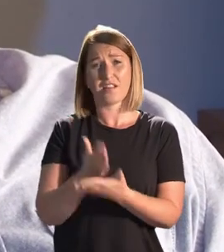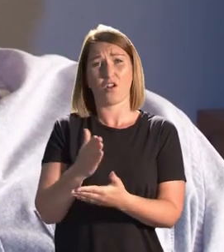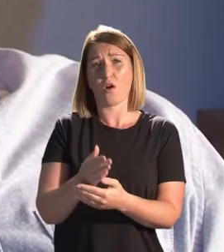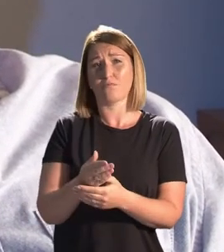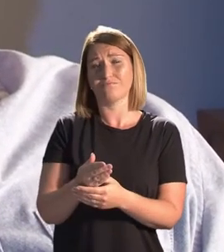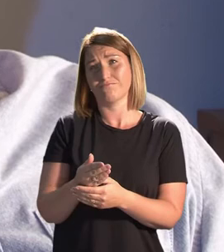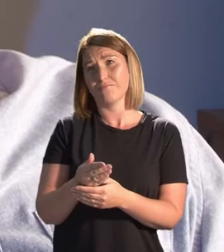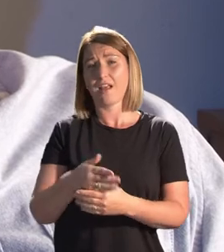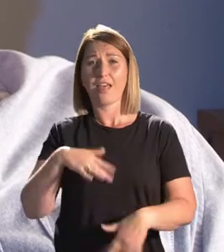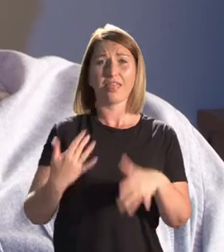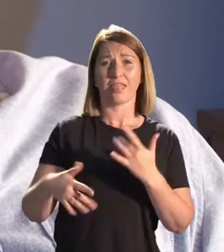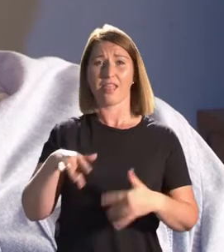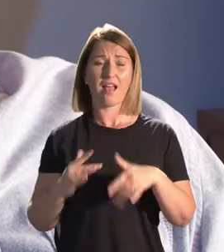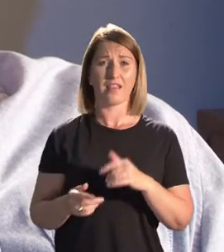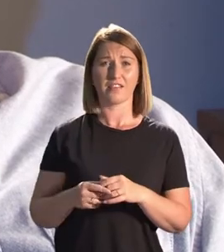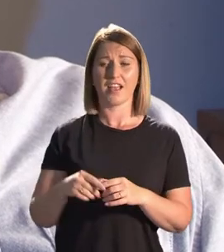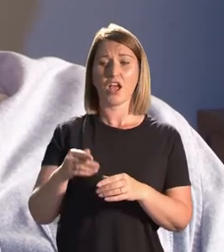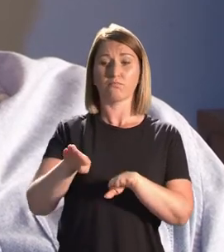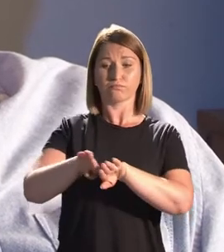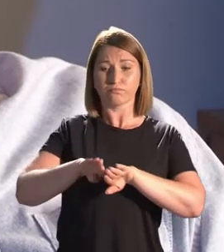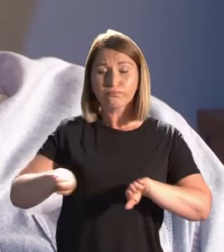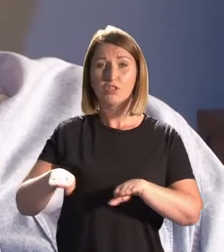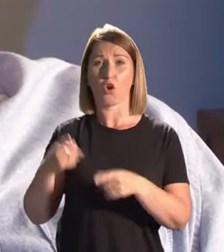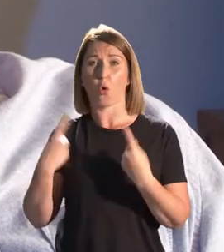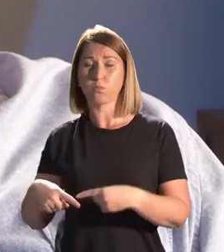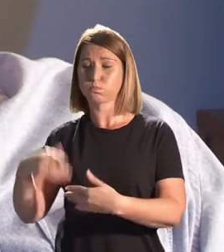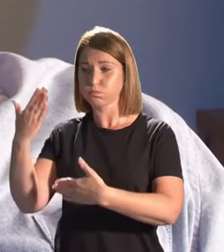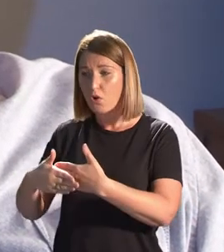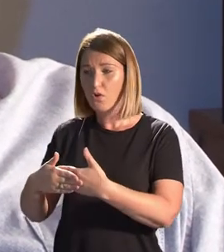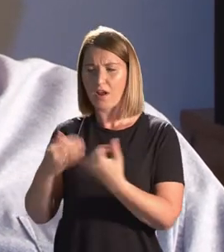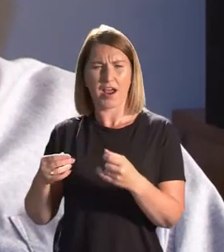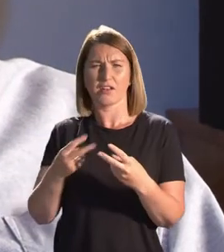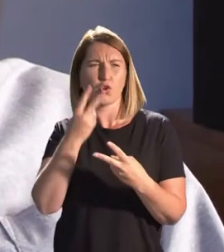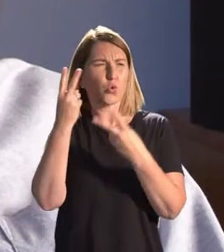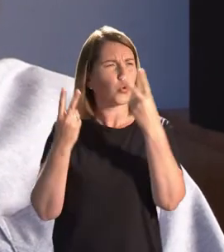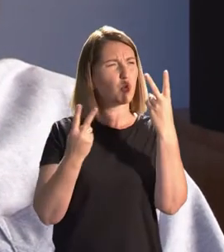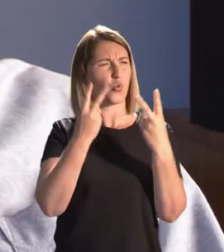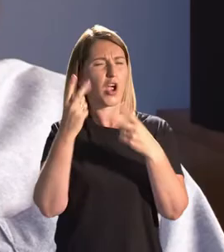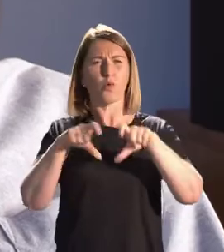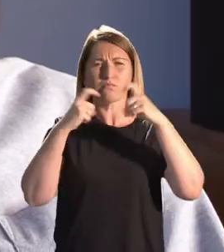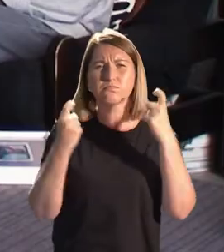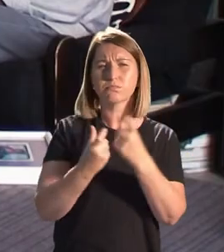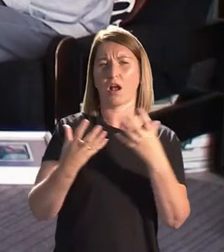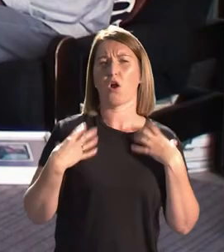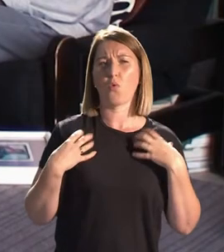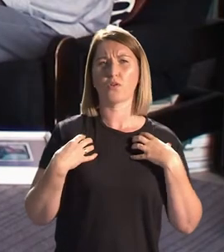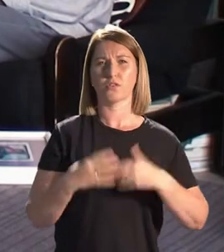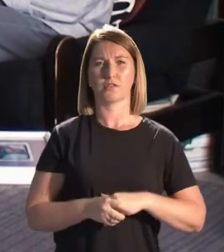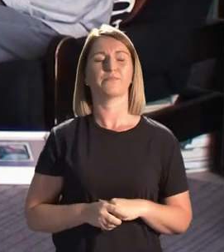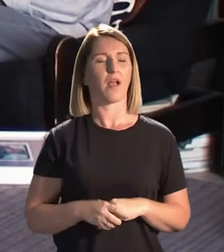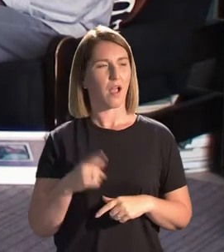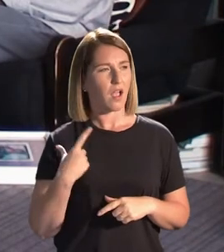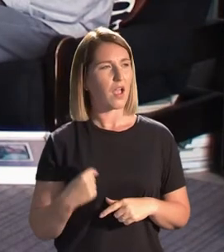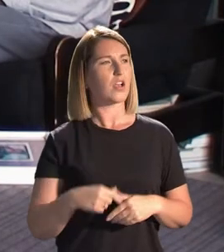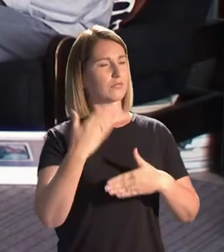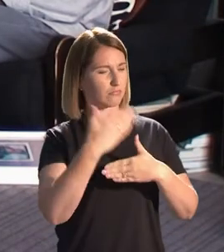kwestia talentu. Jedni się zatrzymują, inni poszukują swojego pisma całe życie. I skończył pan